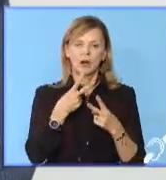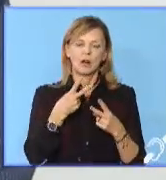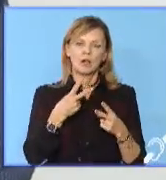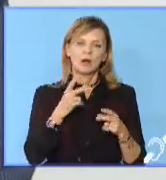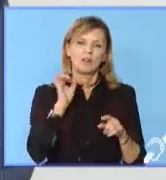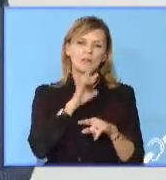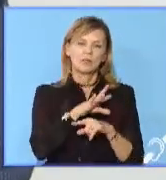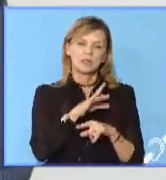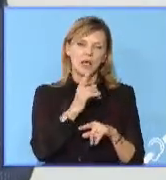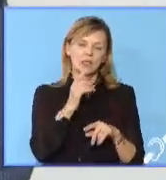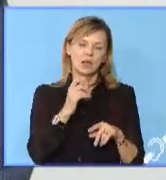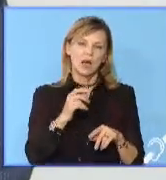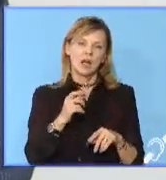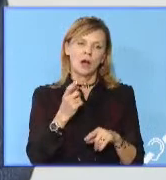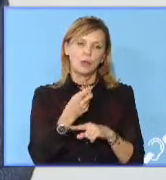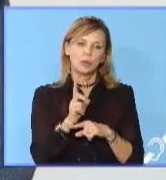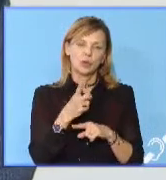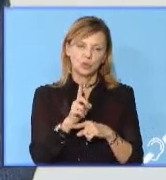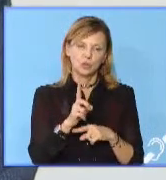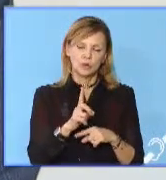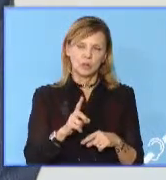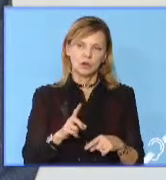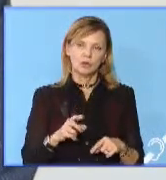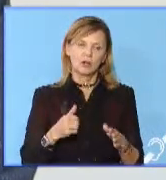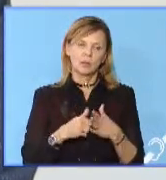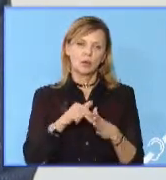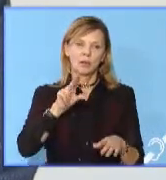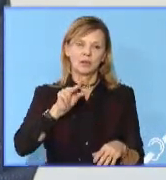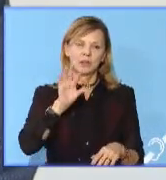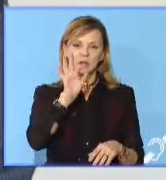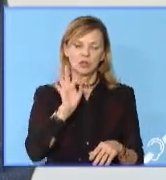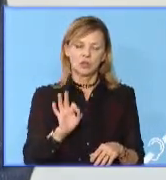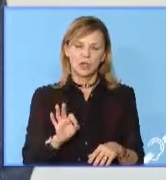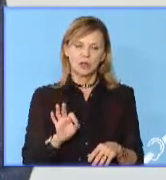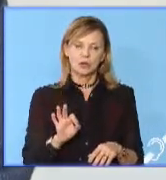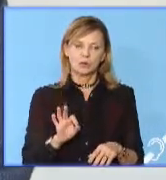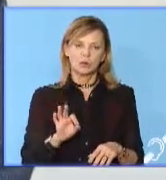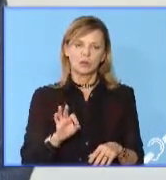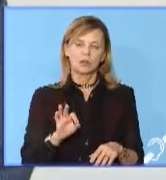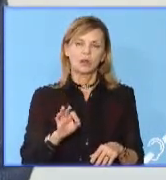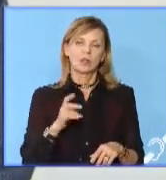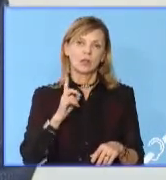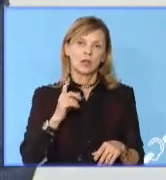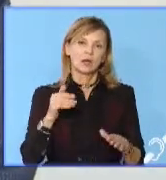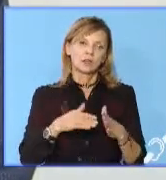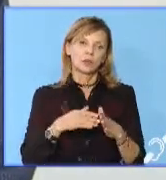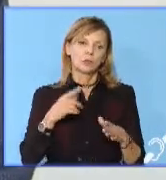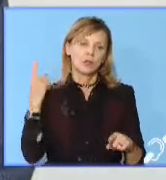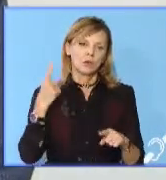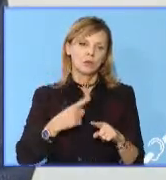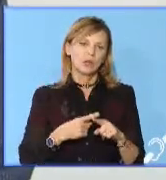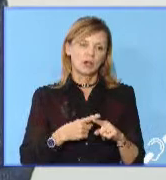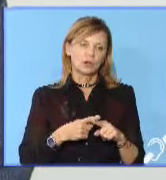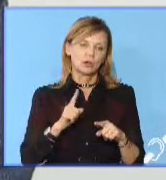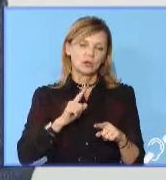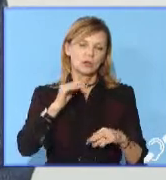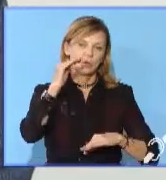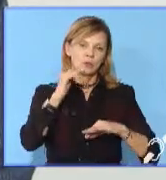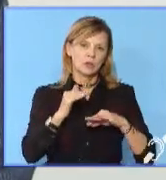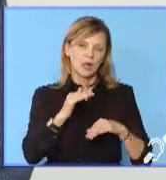valorificarea producției undeva la 30% din producție și cu condiția să nu scadă